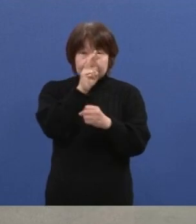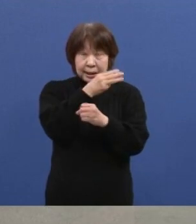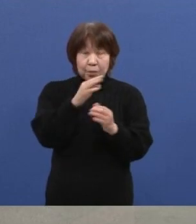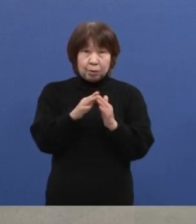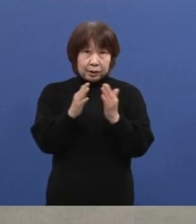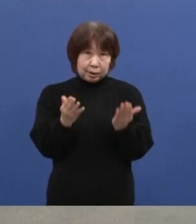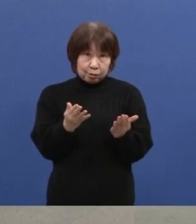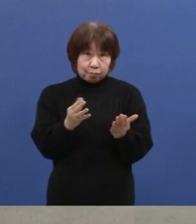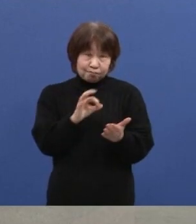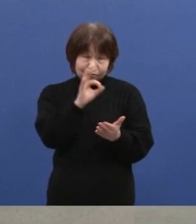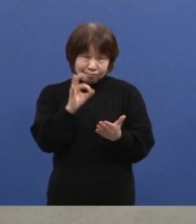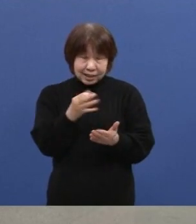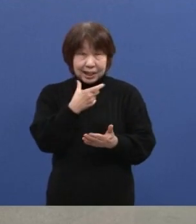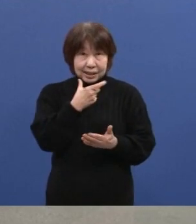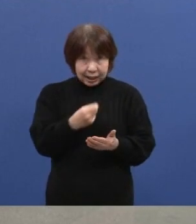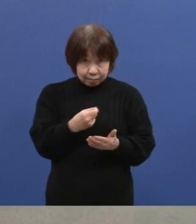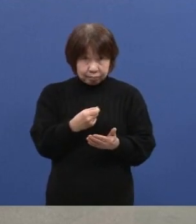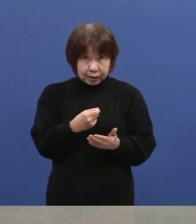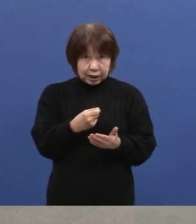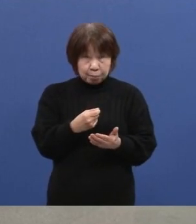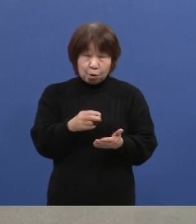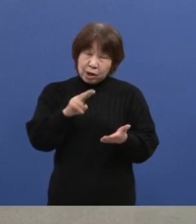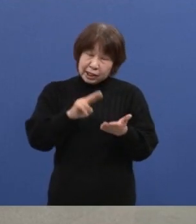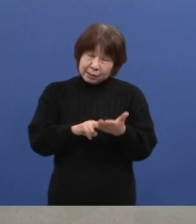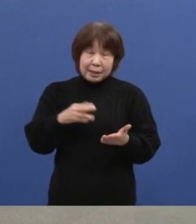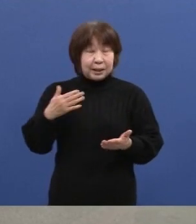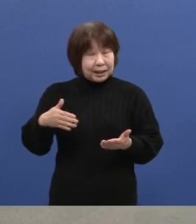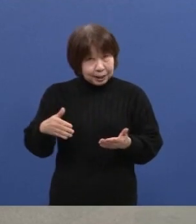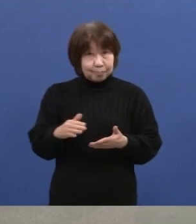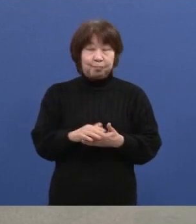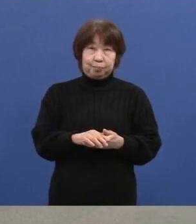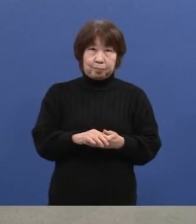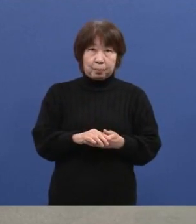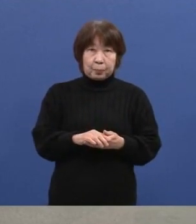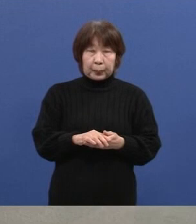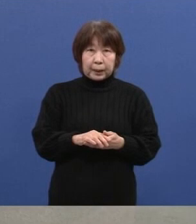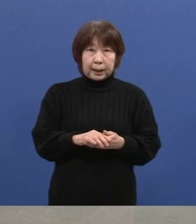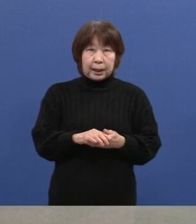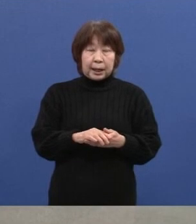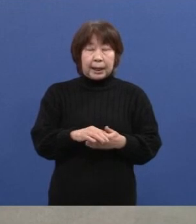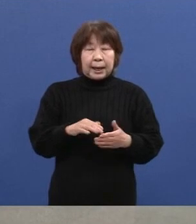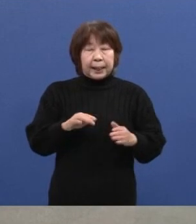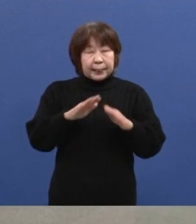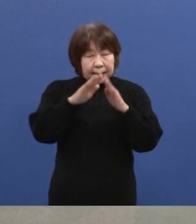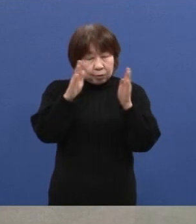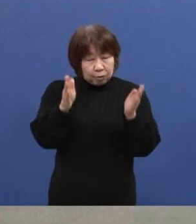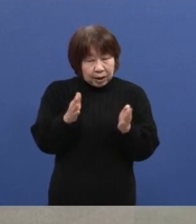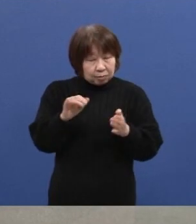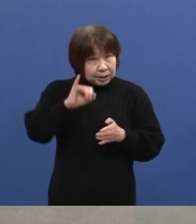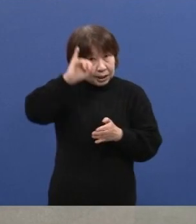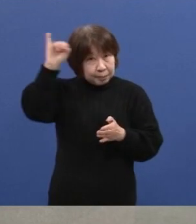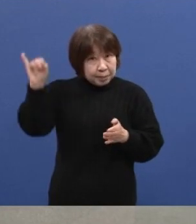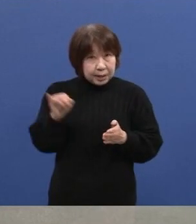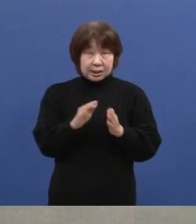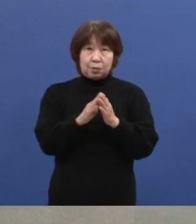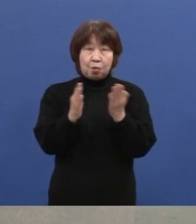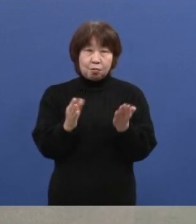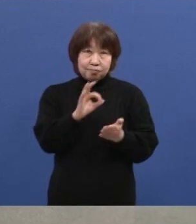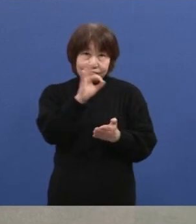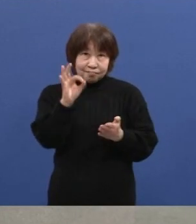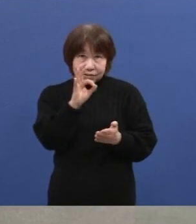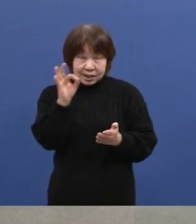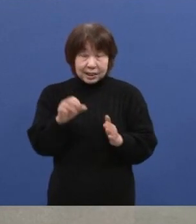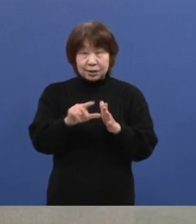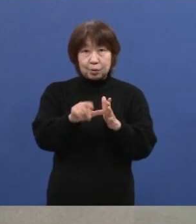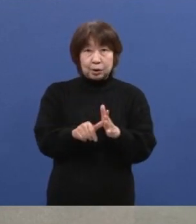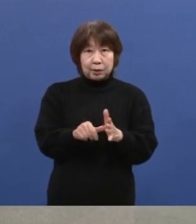けれども、まあ、でもこれといった本が決まってないんですよね。こういうなんとなくこんなイメージの本を探したいっていう時はどうしたらいいん